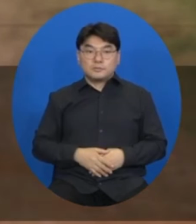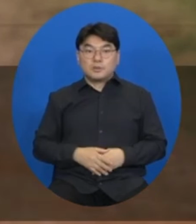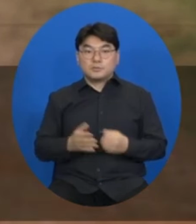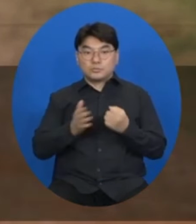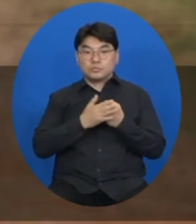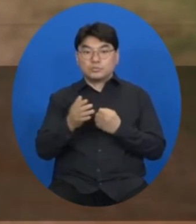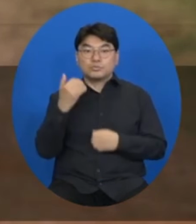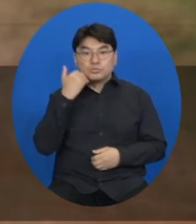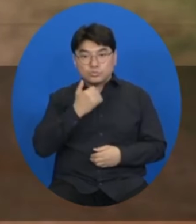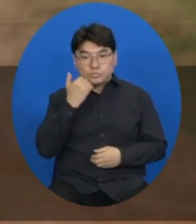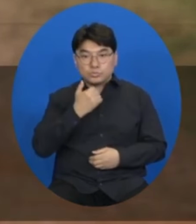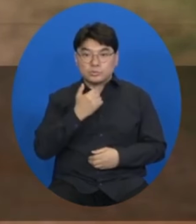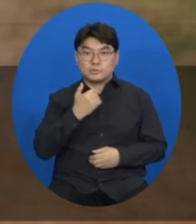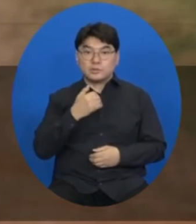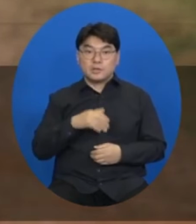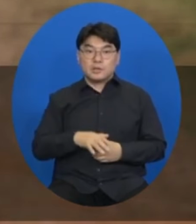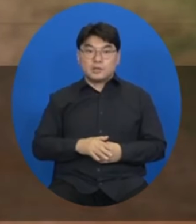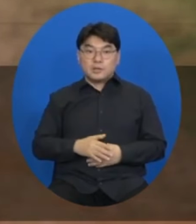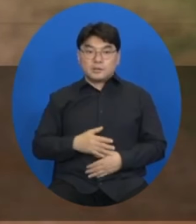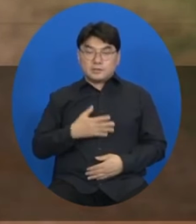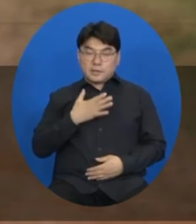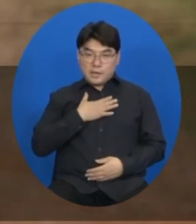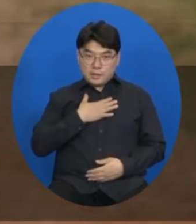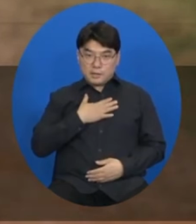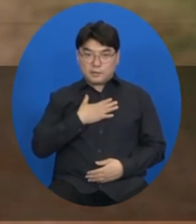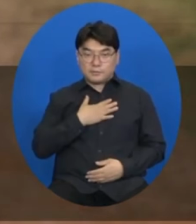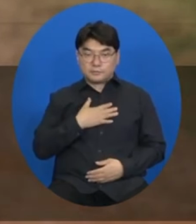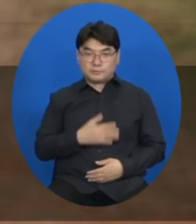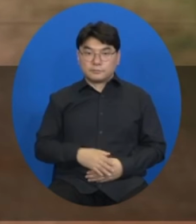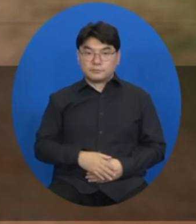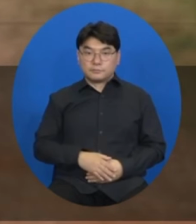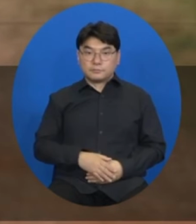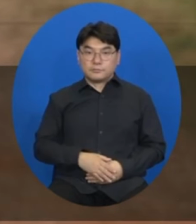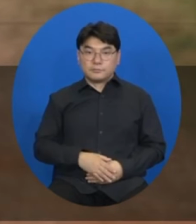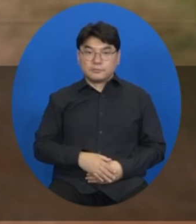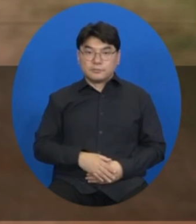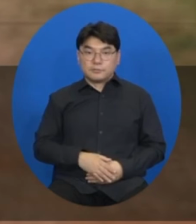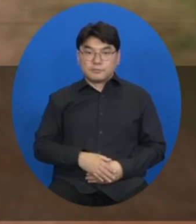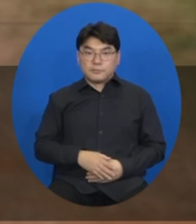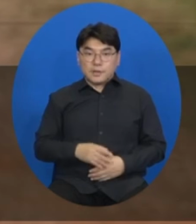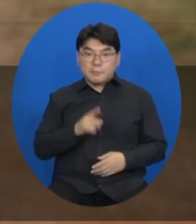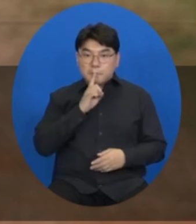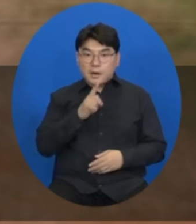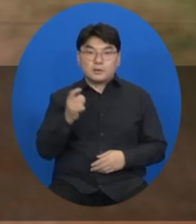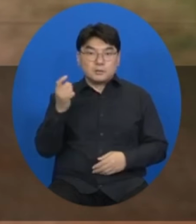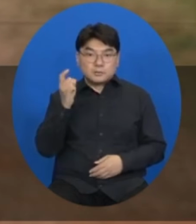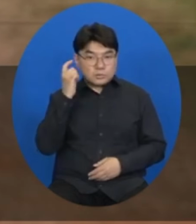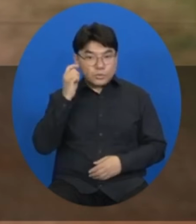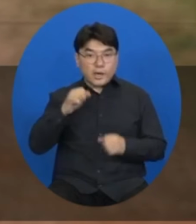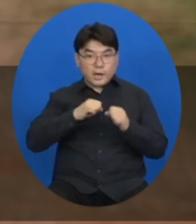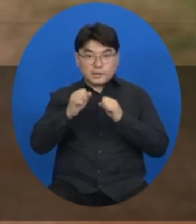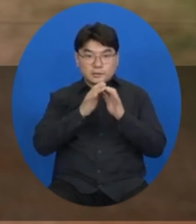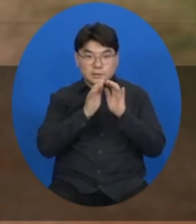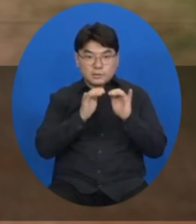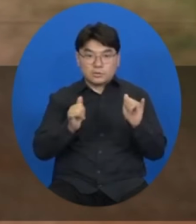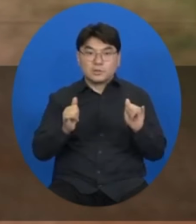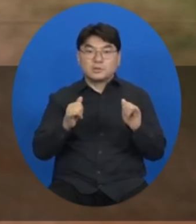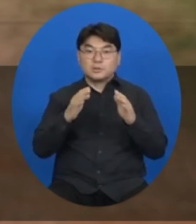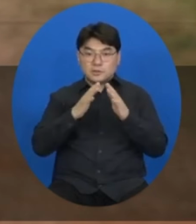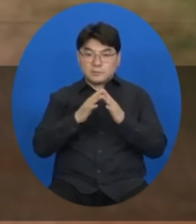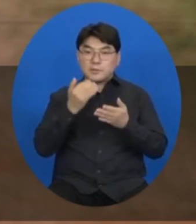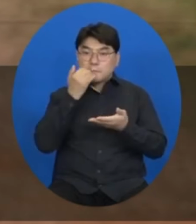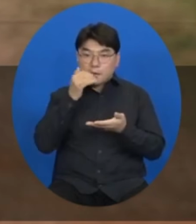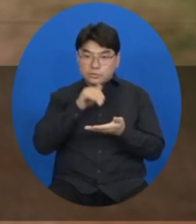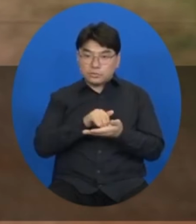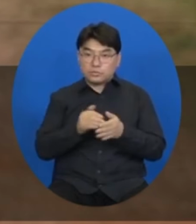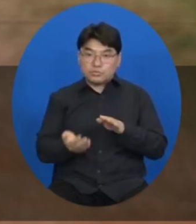그러므 누구든지 누구든지 모두가 다 인생의 건축입니다 나의이 말을 듣고 행하는 자는 그 집을